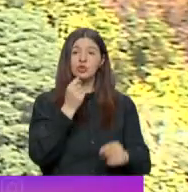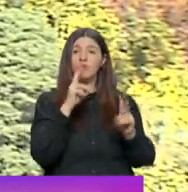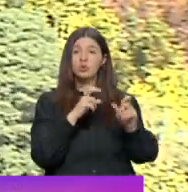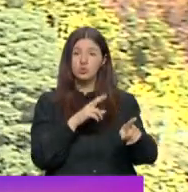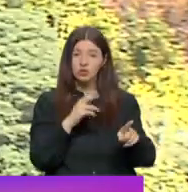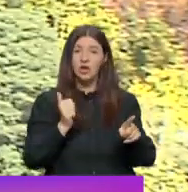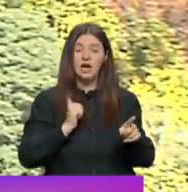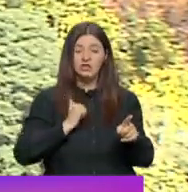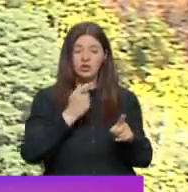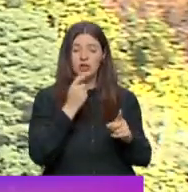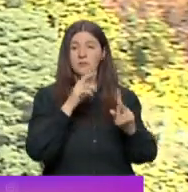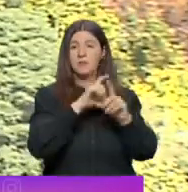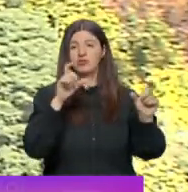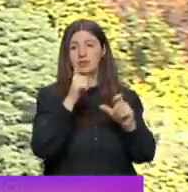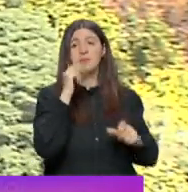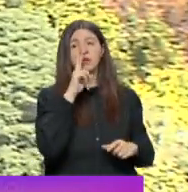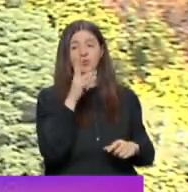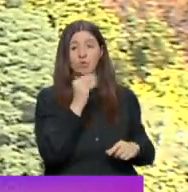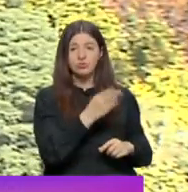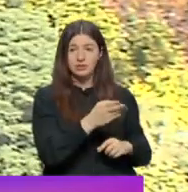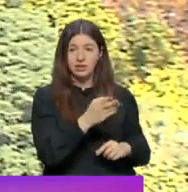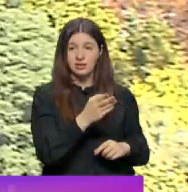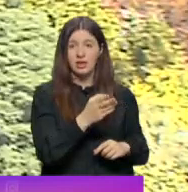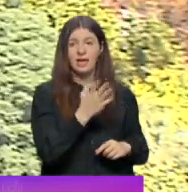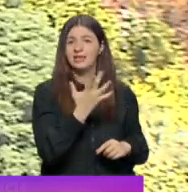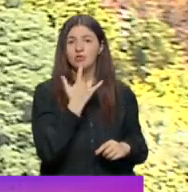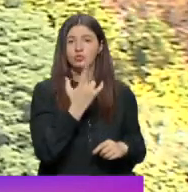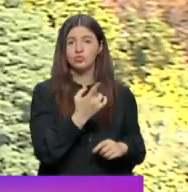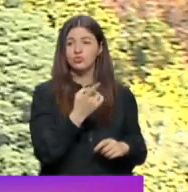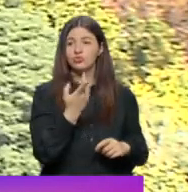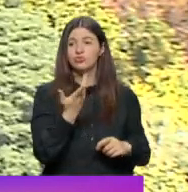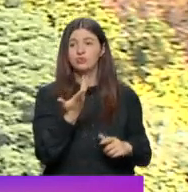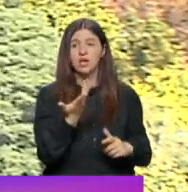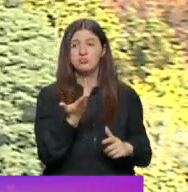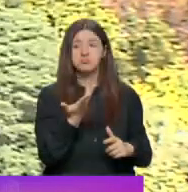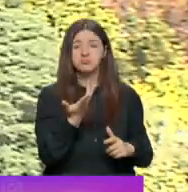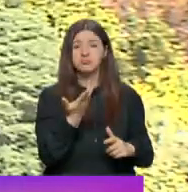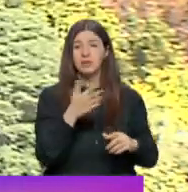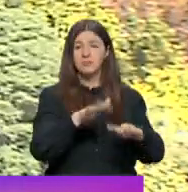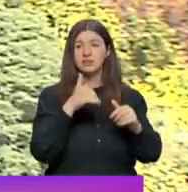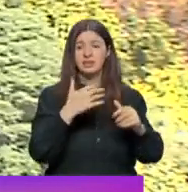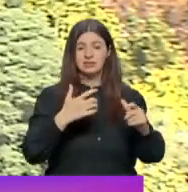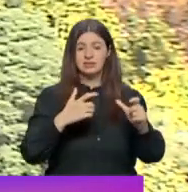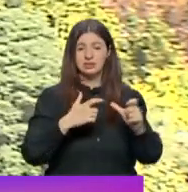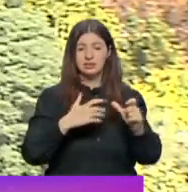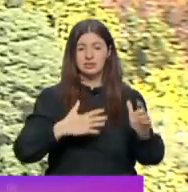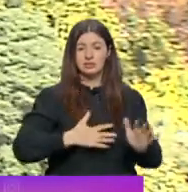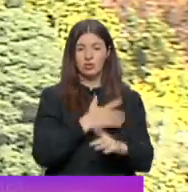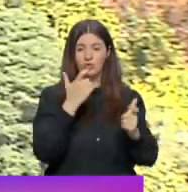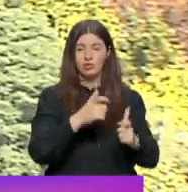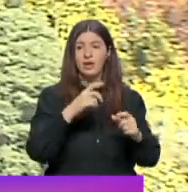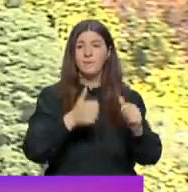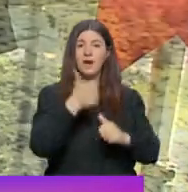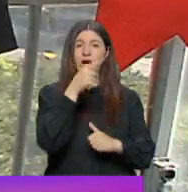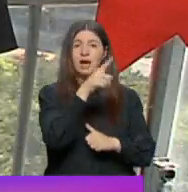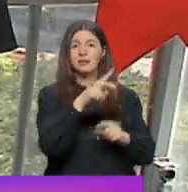konusu, asgari ücret başlığına geri dönecek olursak ne diyorsunuz? Ya biz geçen... Mesela işte Meclis Genel Kurulu'nda Sayın Nebati'ye dönüp